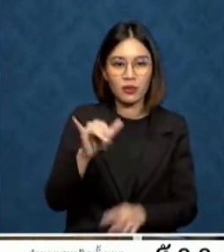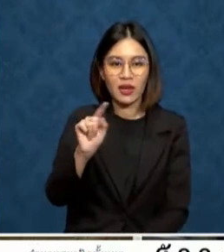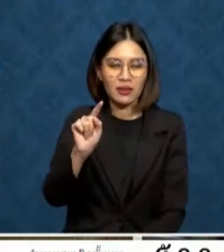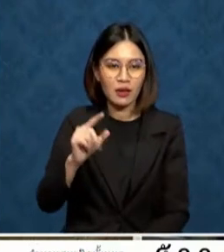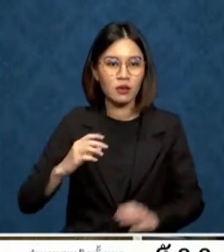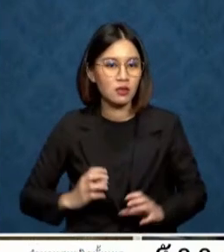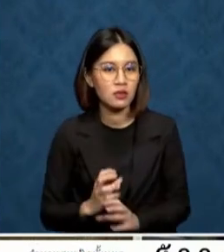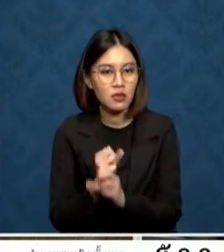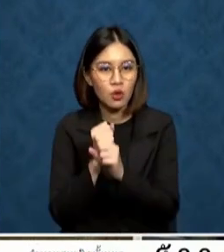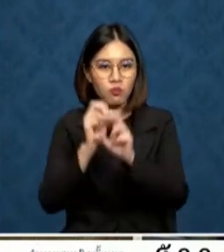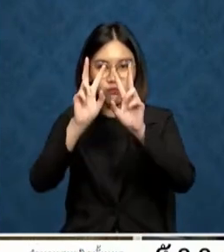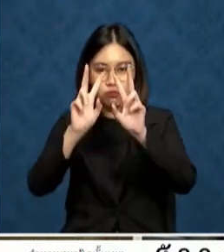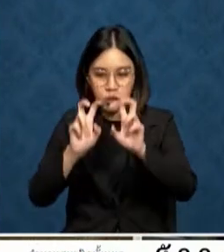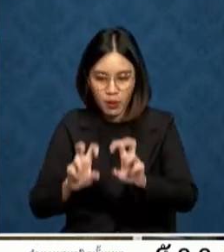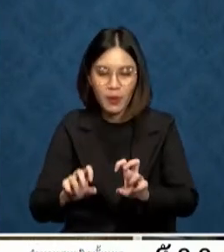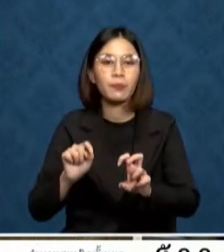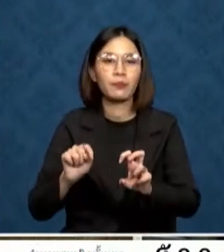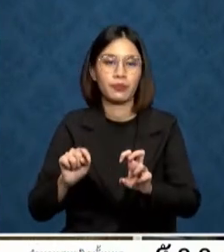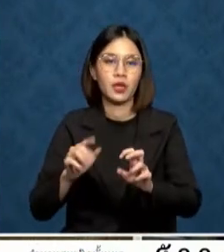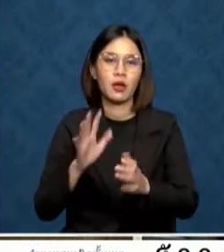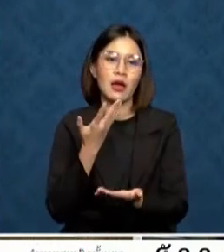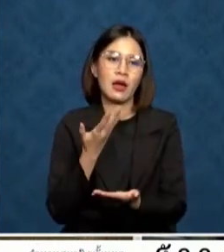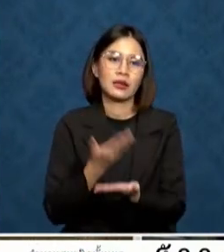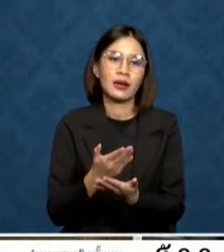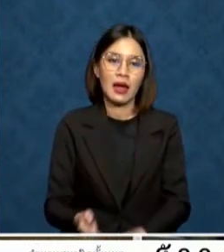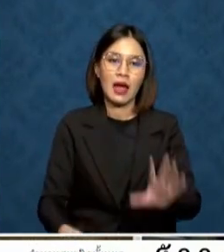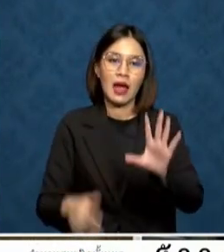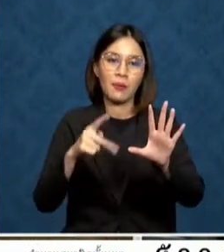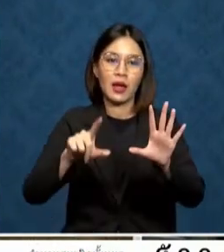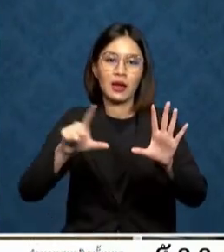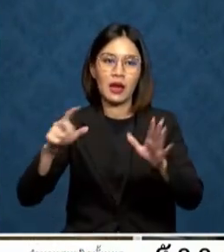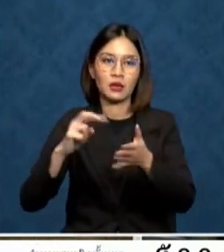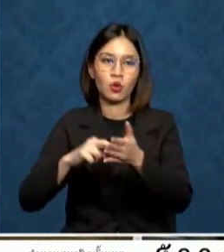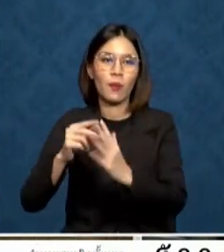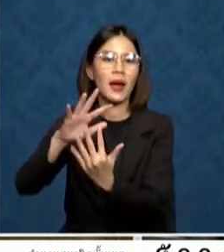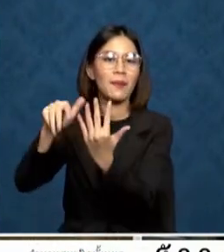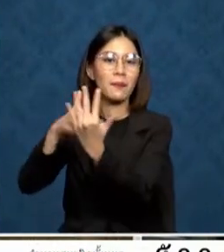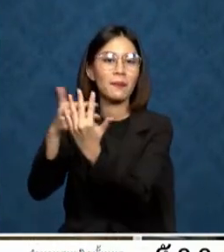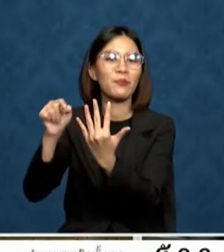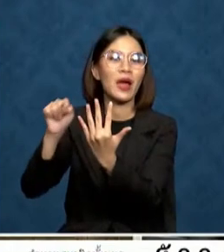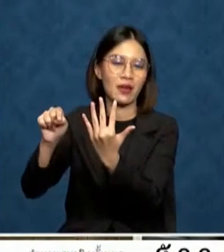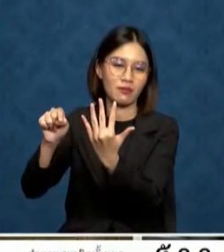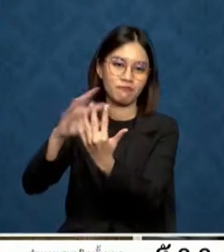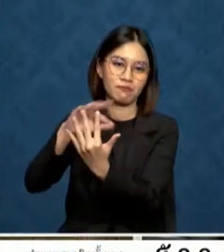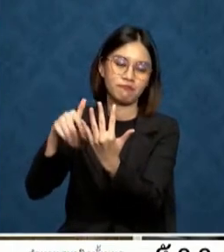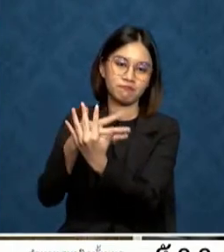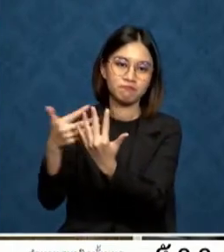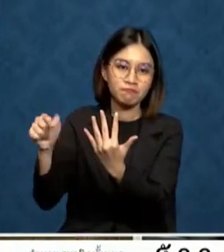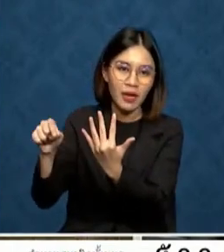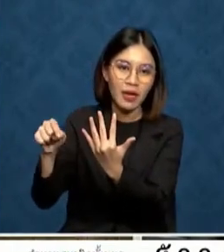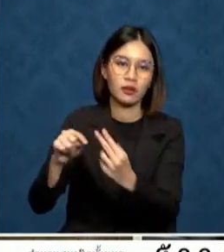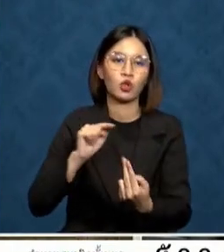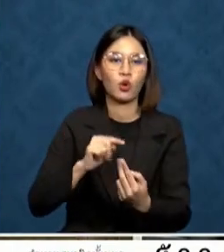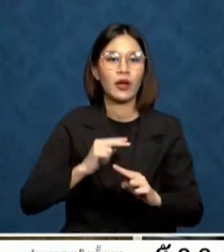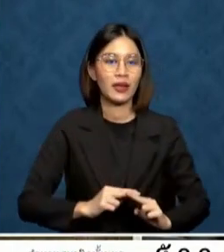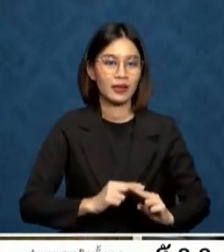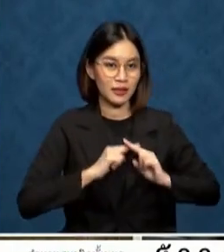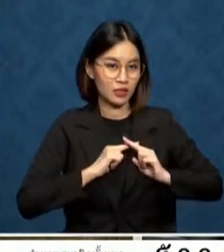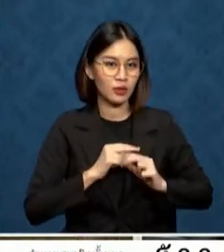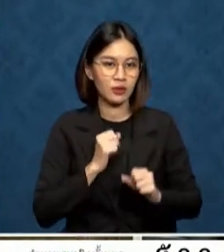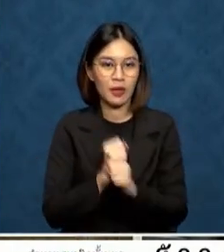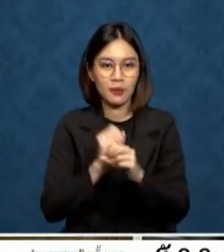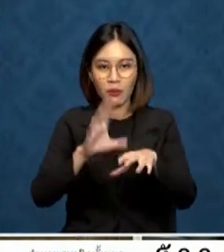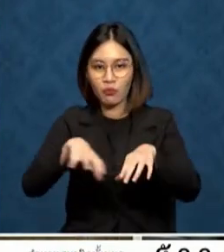สรุปว่าค้นไปค้นมาครับ 5,000ล้านบาทนั้นเป็นแค่แผนครับเป็นแค่แผนที่ภาคเอกชนหน่วยงานต่าง